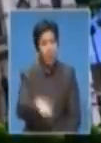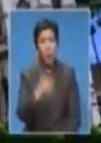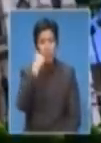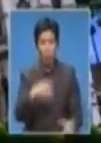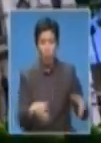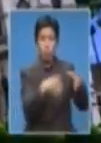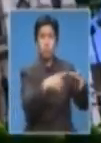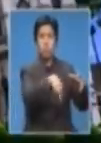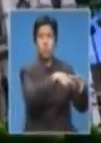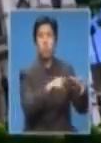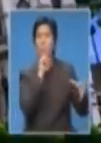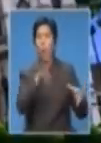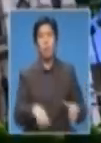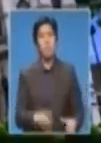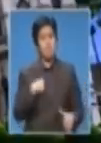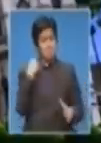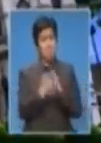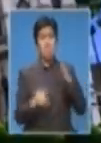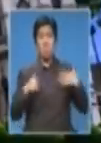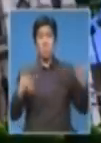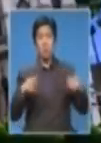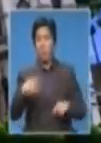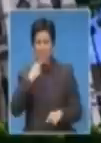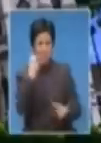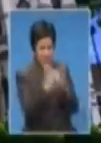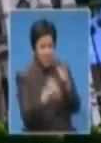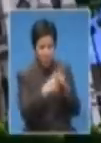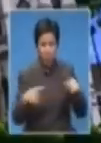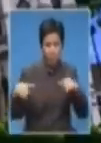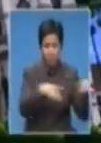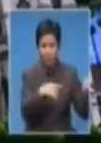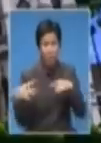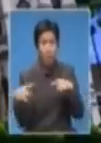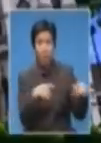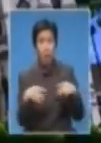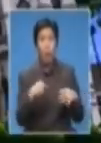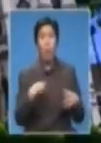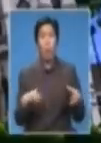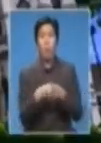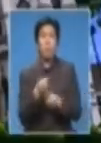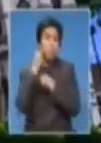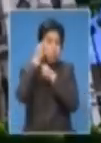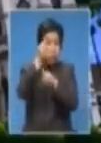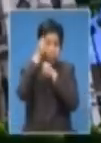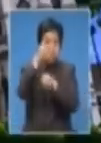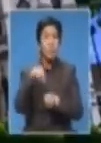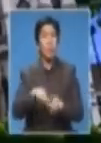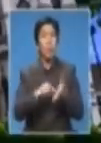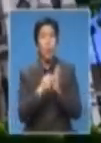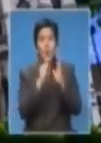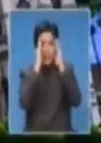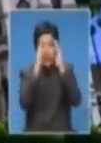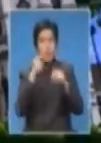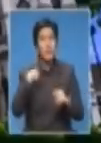ายหนึ่งก็ว่าไม่ผิดอีกฝ่ายหนึ่งก็ว่าผิดนะครับผมถือว่าทั้งสองโดยเฉพาะยิ่งฝ่ายที่ต่อต้านเขาก็มีความตั้งใ